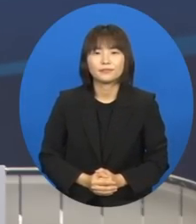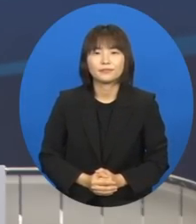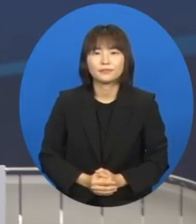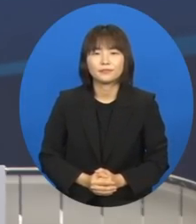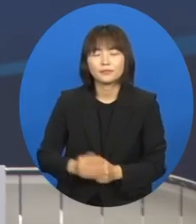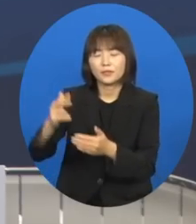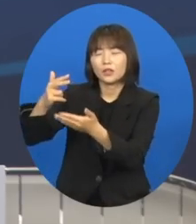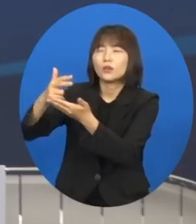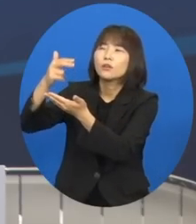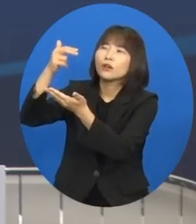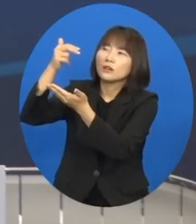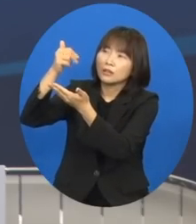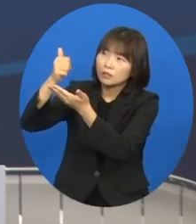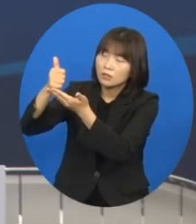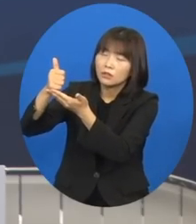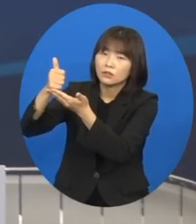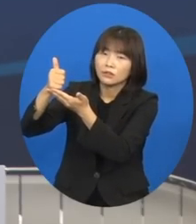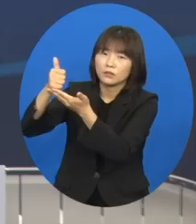여호와여